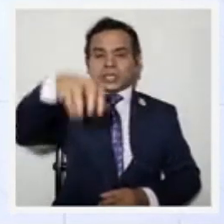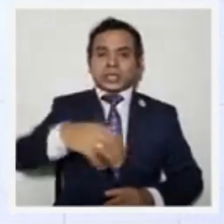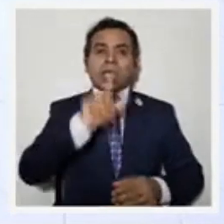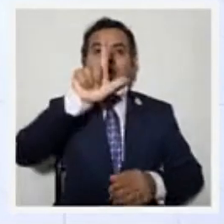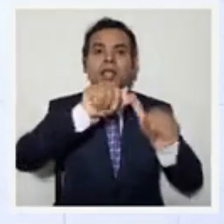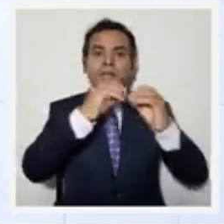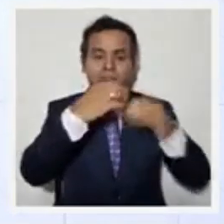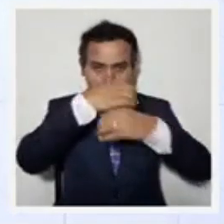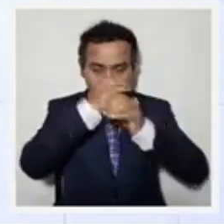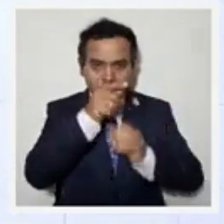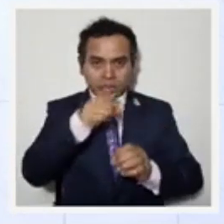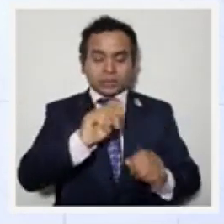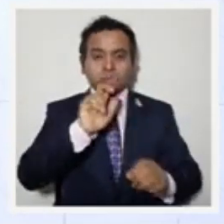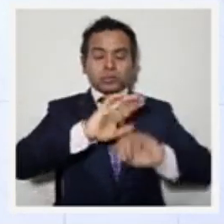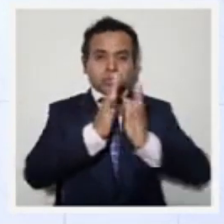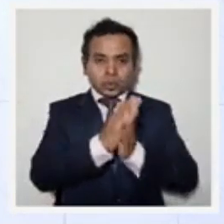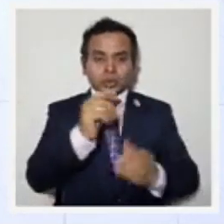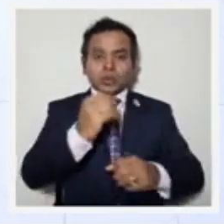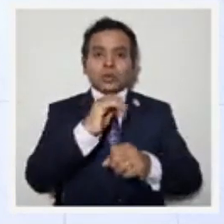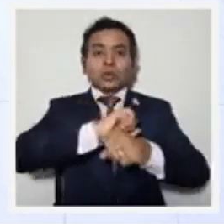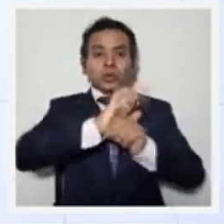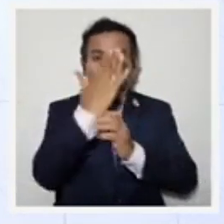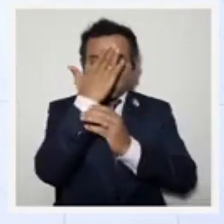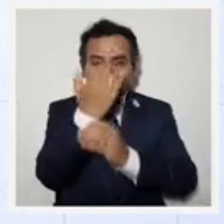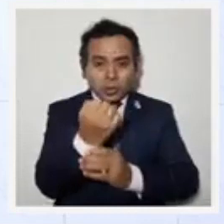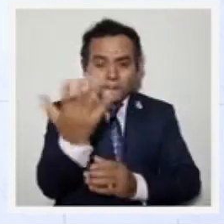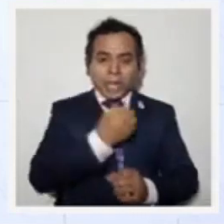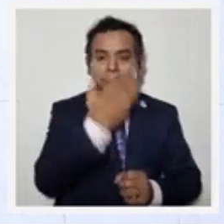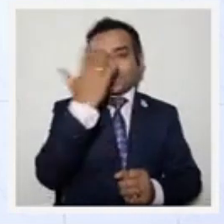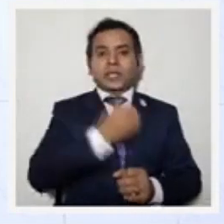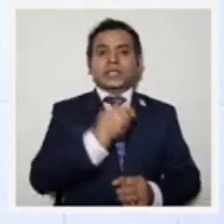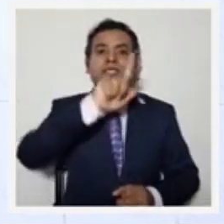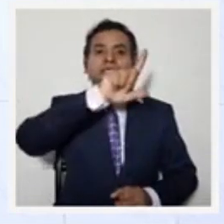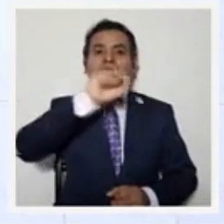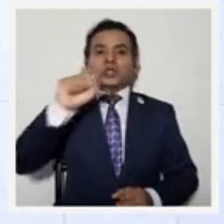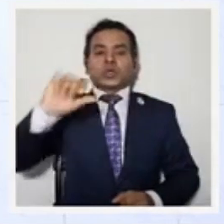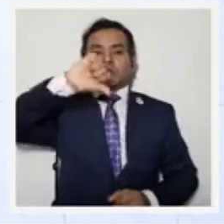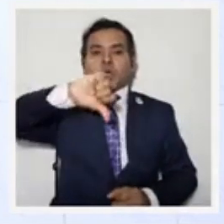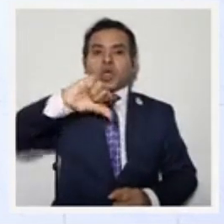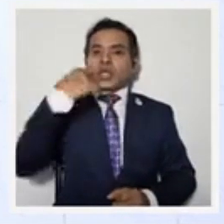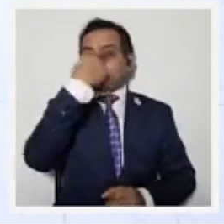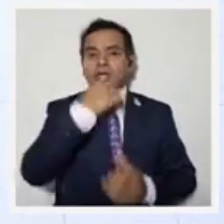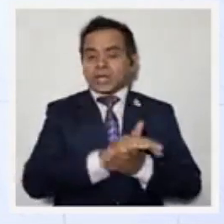এবং এই 35টি ল্যাবরেটরি থেকে এই সকল নমুনা পরীক্ষা করে শনাক্তকৃত ব্যক্তি